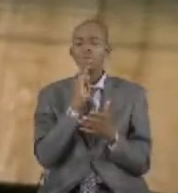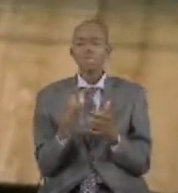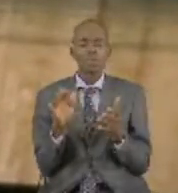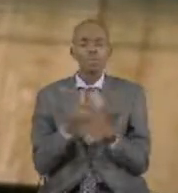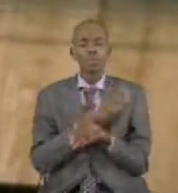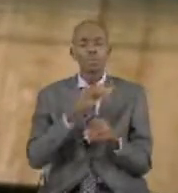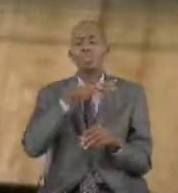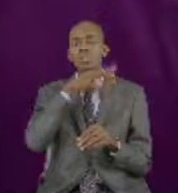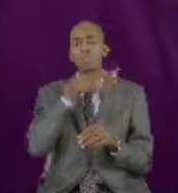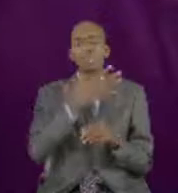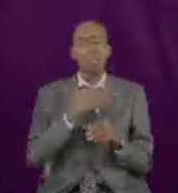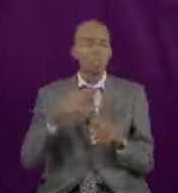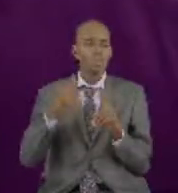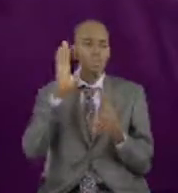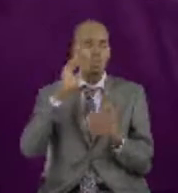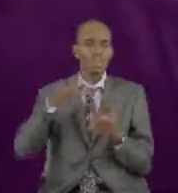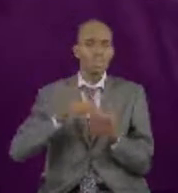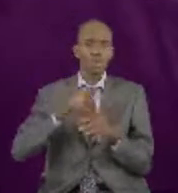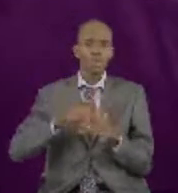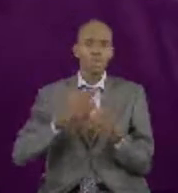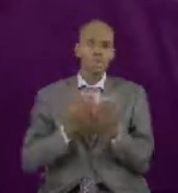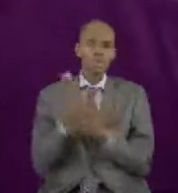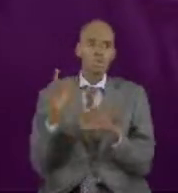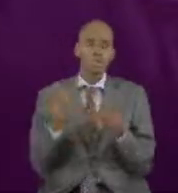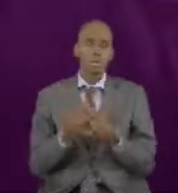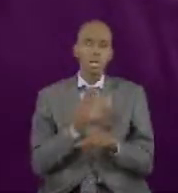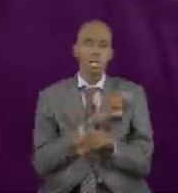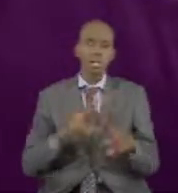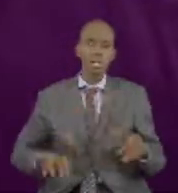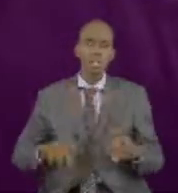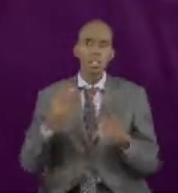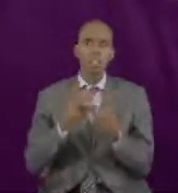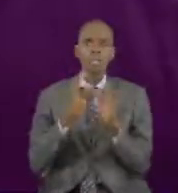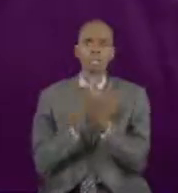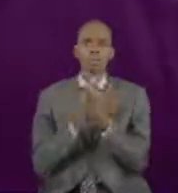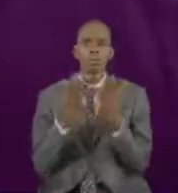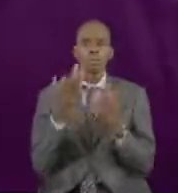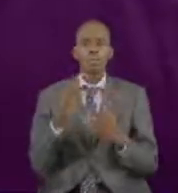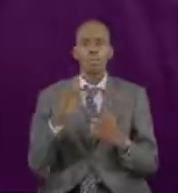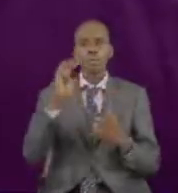pour la vérité comme Christ. Voyez Matthieu chapitre 22.